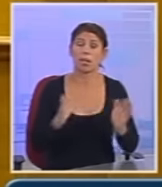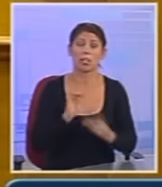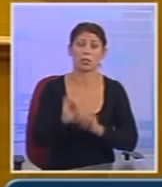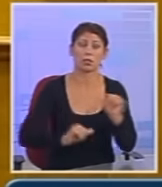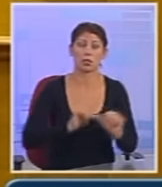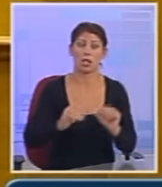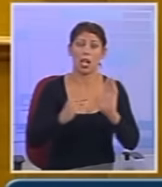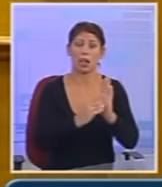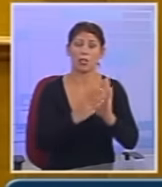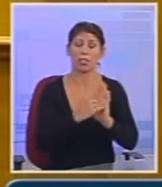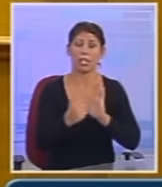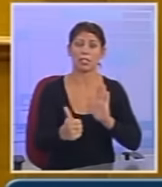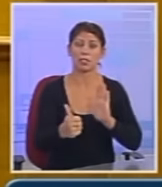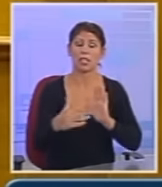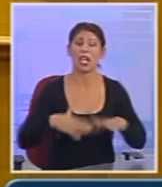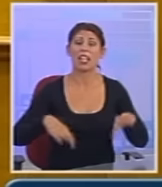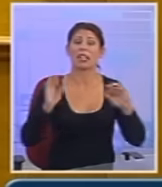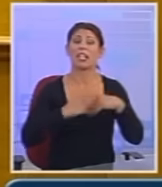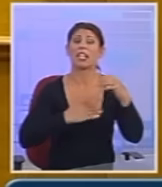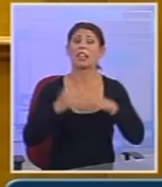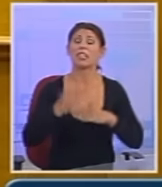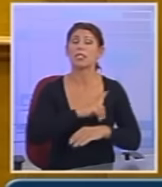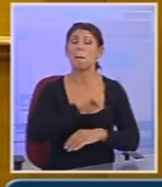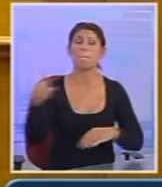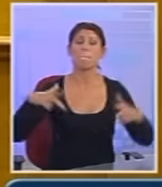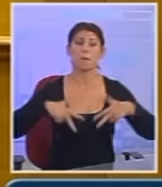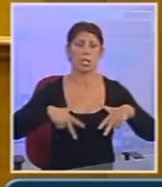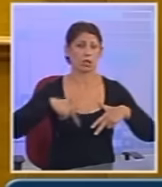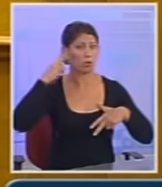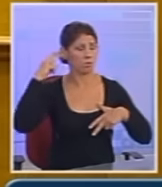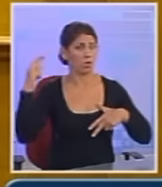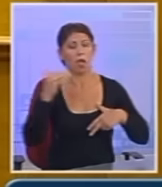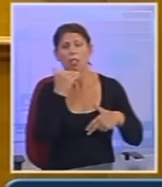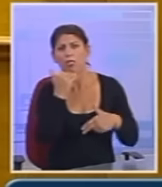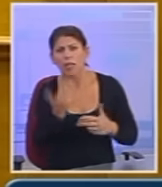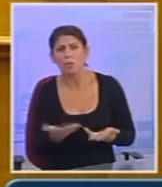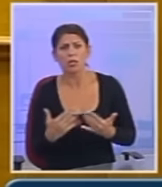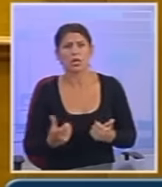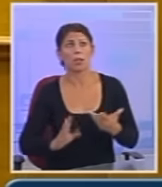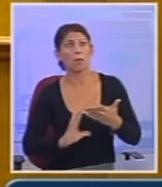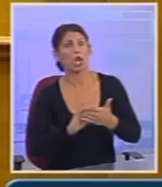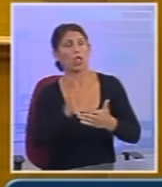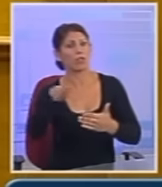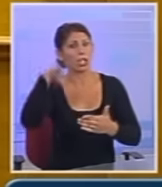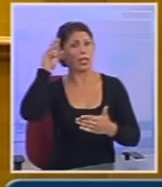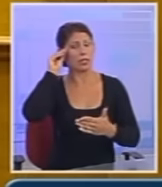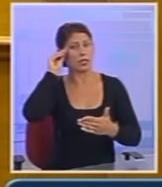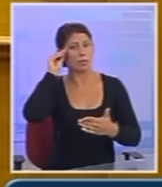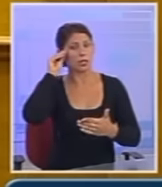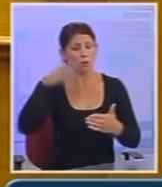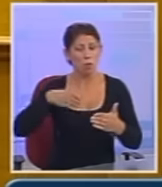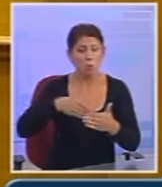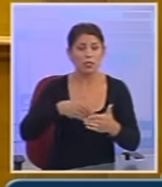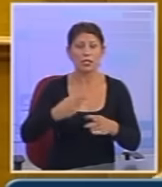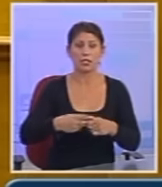αναθεώρηση του άρθρου 16 για την ίδρυση μη κρατικών πανεπιστημίων. Είναι αδιανόητο να θεωρείται προοδευτική αντίληψη που εμποδίζει